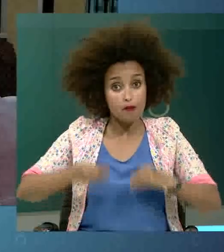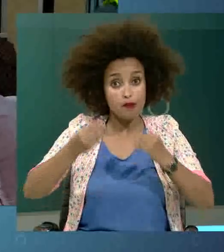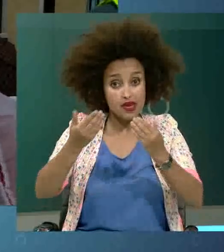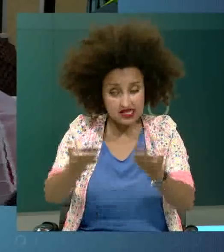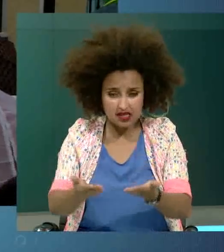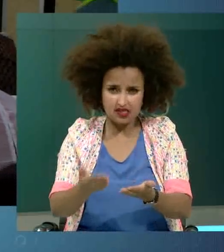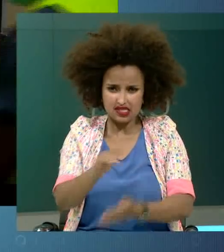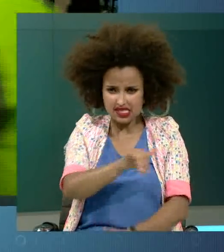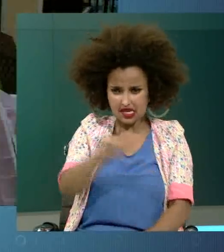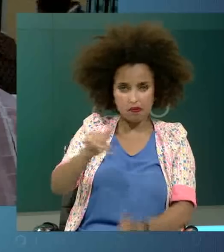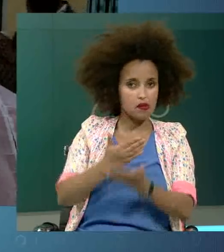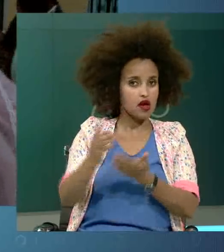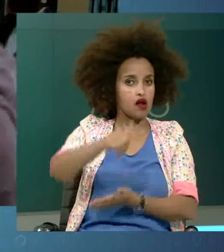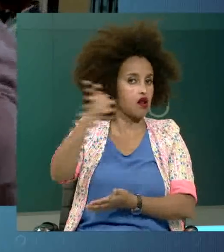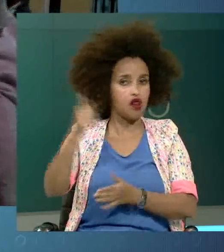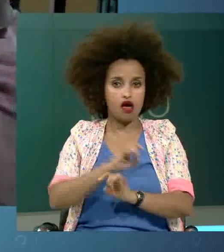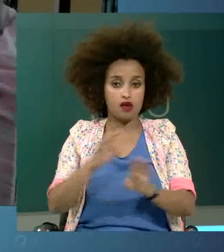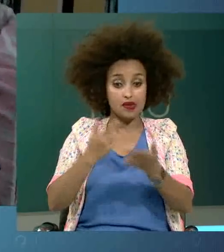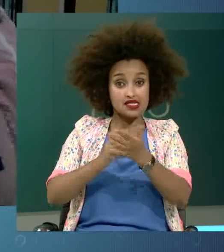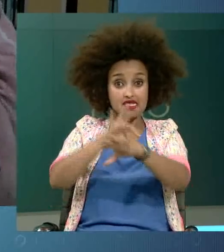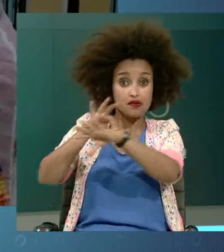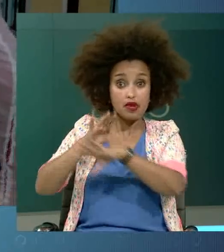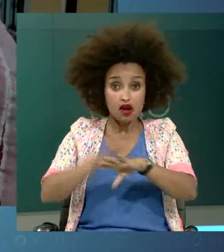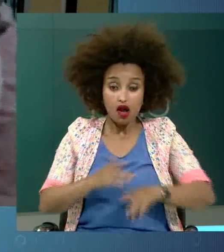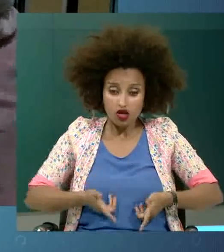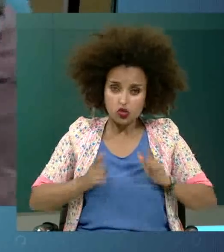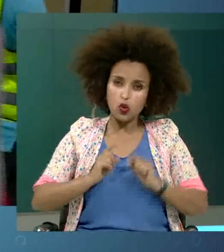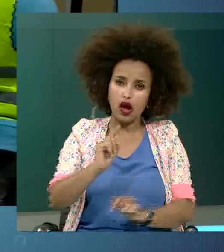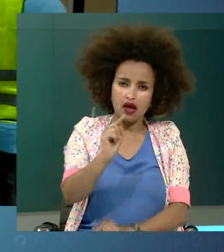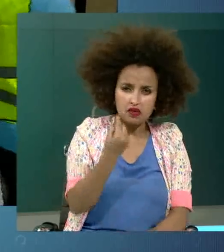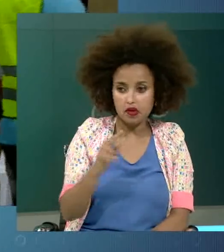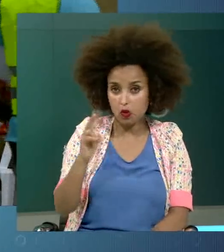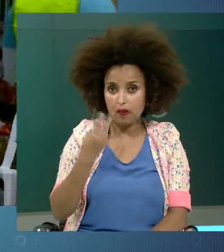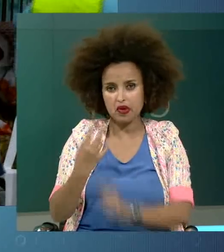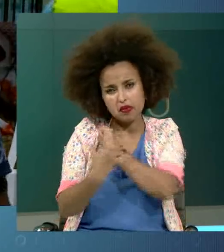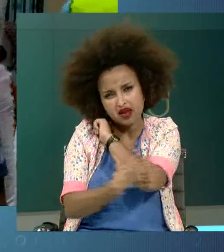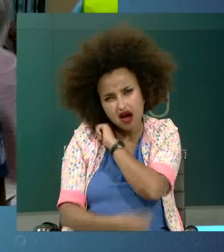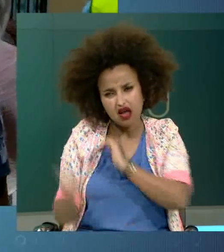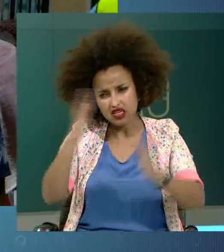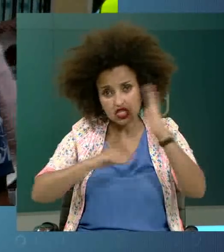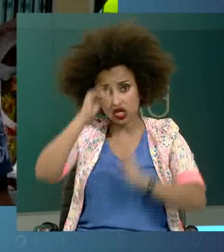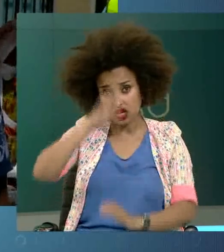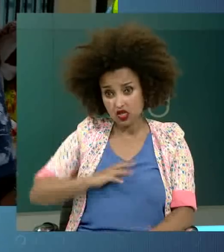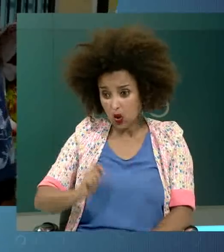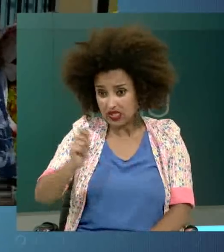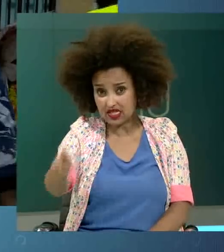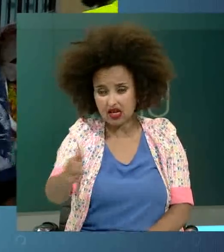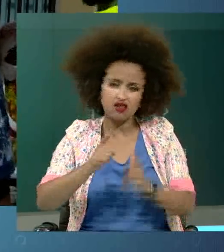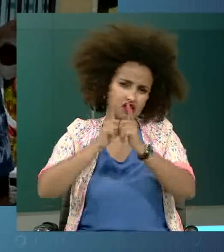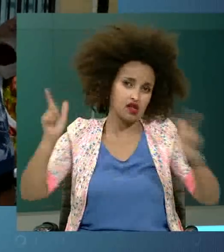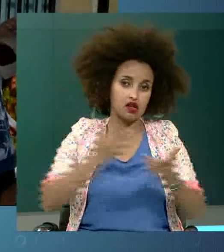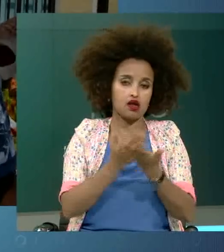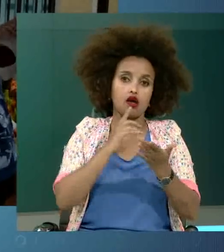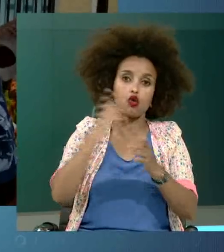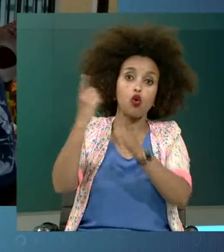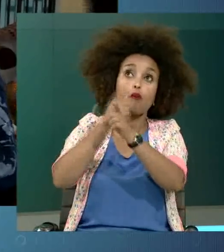መስጠትን የመሰለ ነገር ምንም ነገር ይላል እዚህ ምድር ላይ ስትኖር አንድ ብርም ሁለት ብርም ለዳ ለተቸገረ ሰው ስትሰጥ ትልቅ ነገር ነው በፈጣሪ